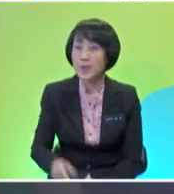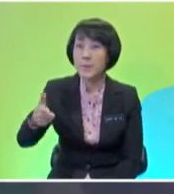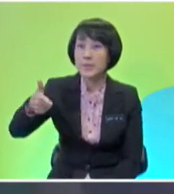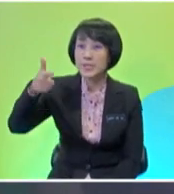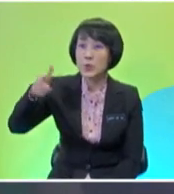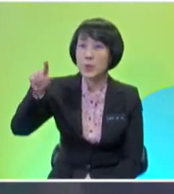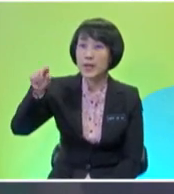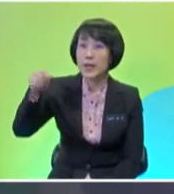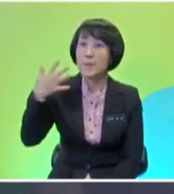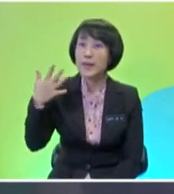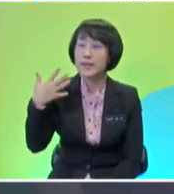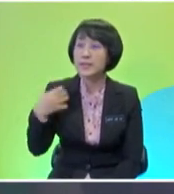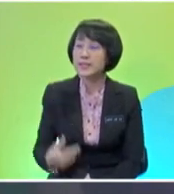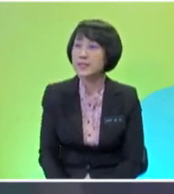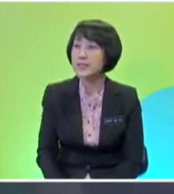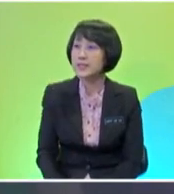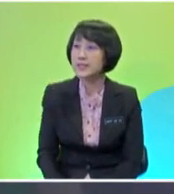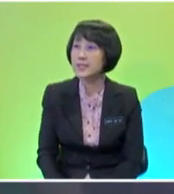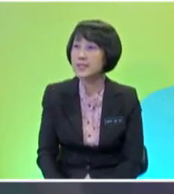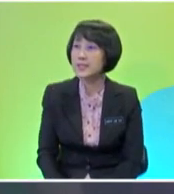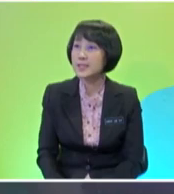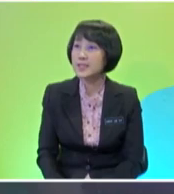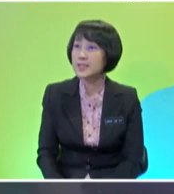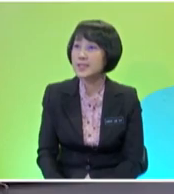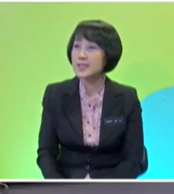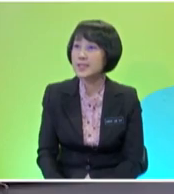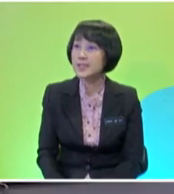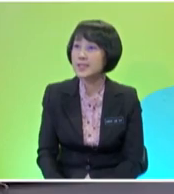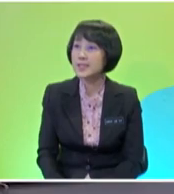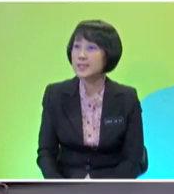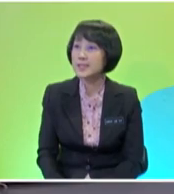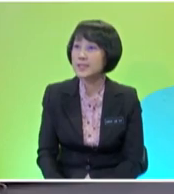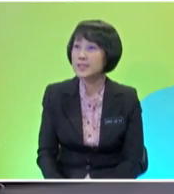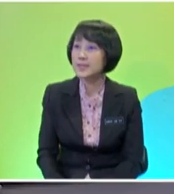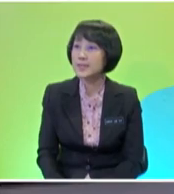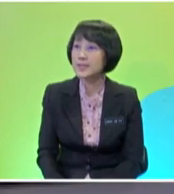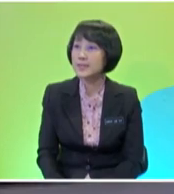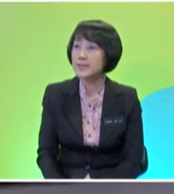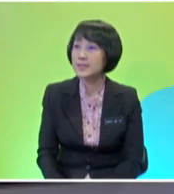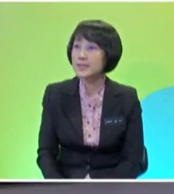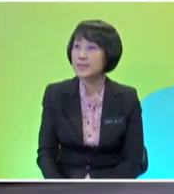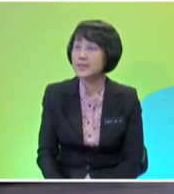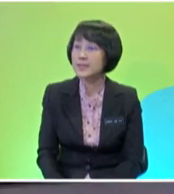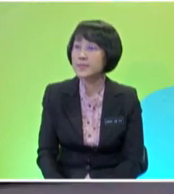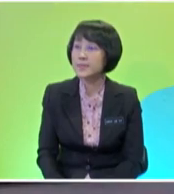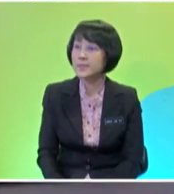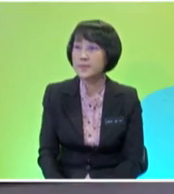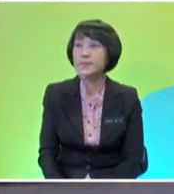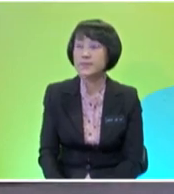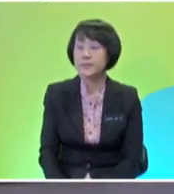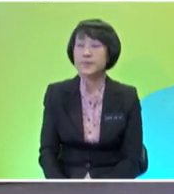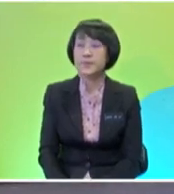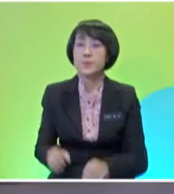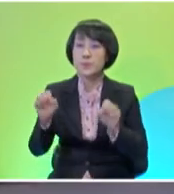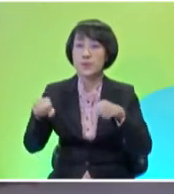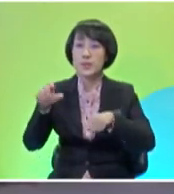panas. Betul. Okey. Perekat panas. Okey. Kalau tak ada macam tadilah saya bagi tahu. Okey, kita boleh gunakan glue sentuh ataupun contact glue.